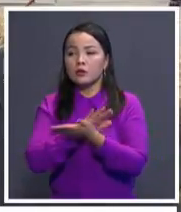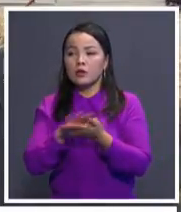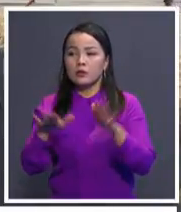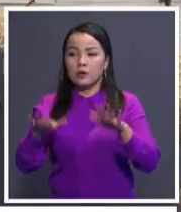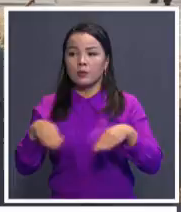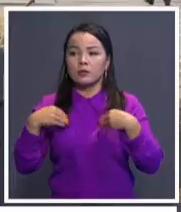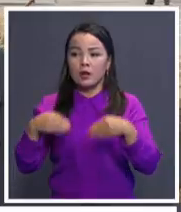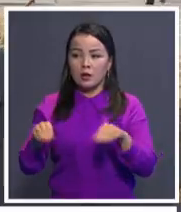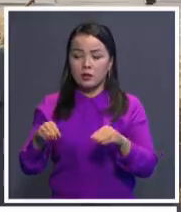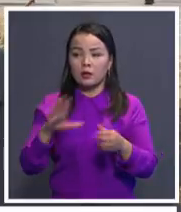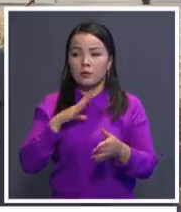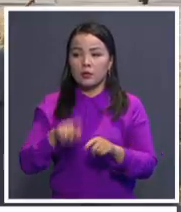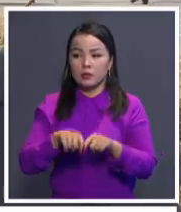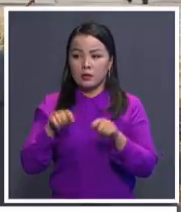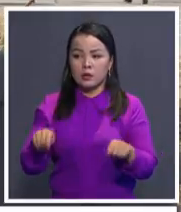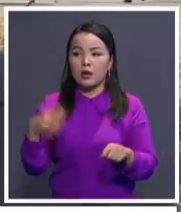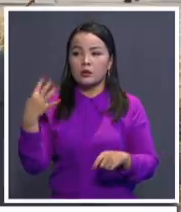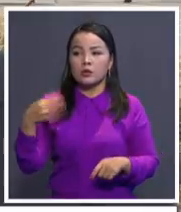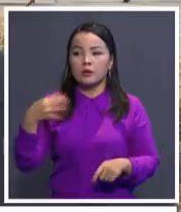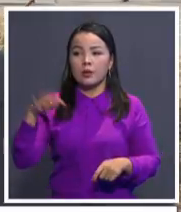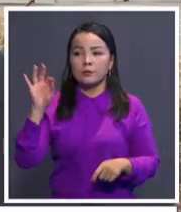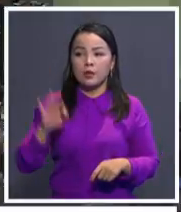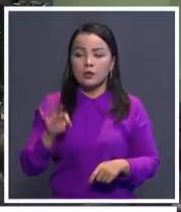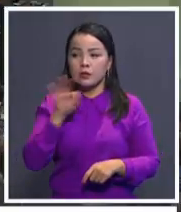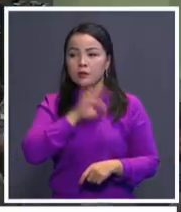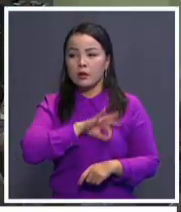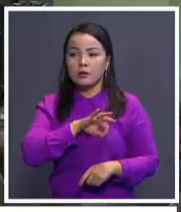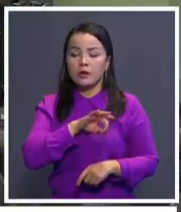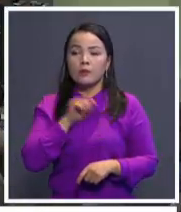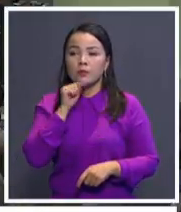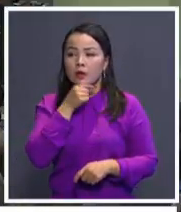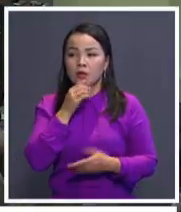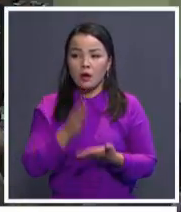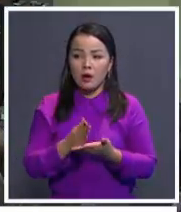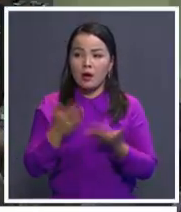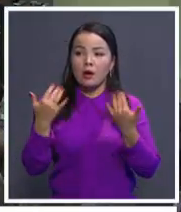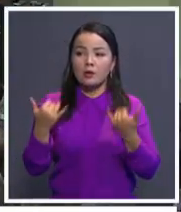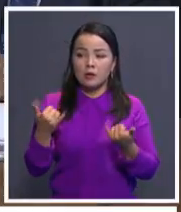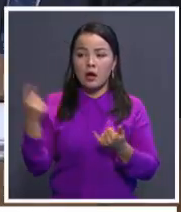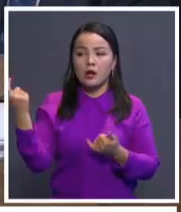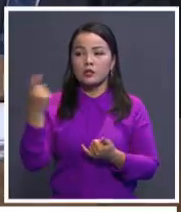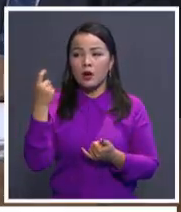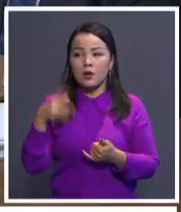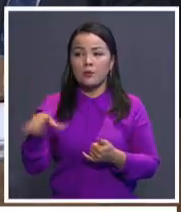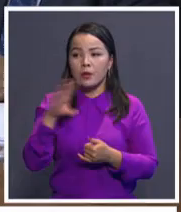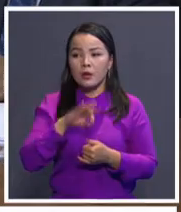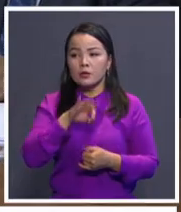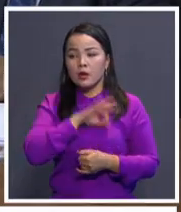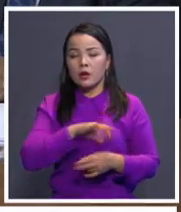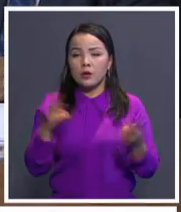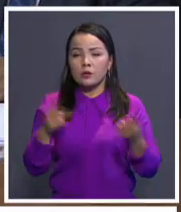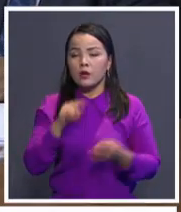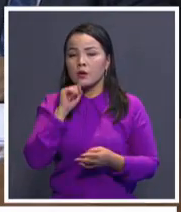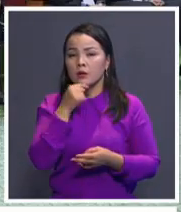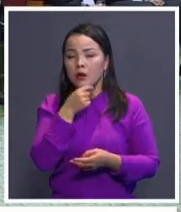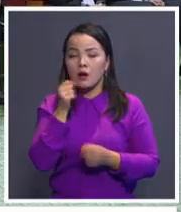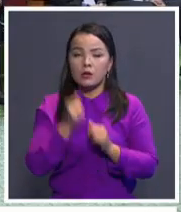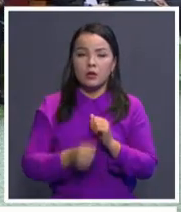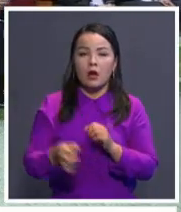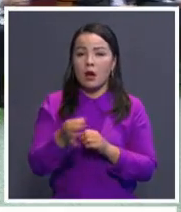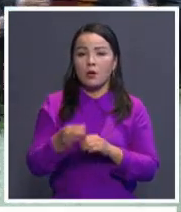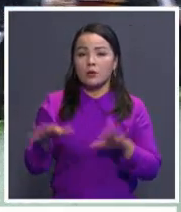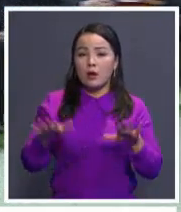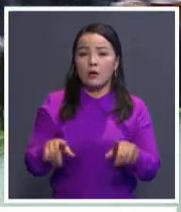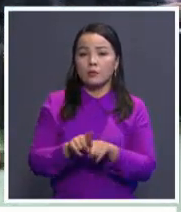қана бірақ операцияның өзі. Қазір соның 40%-ын үнемдеп тұрмыз. Мұндай мүмкіндіктер барлық шаруаларда болуы керек. Ол үшін әрбір ауданда